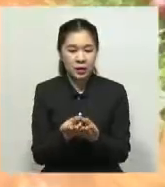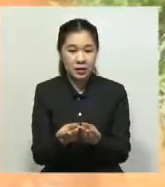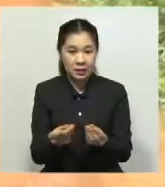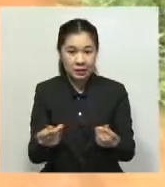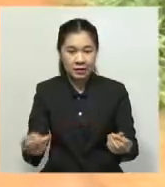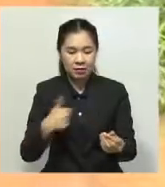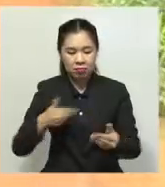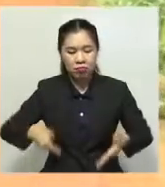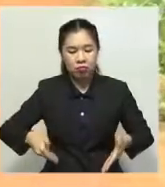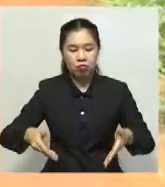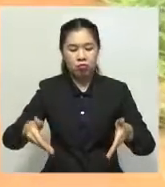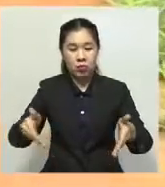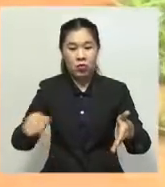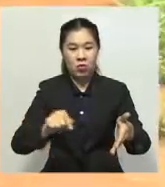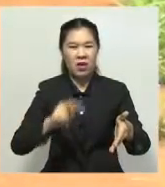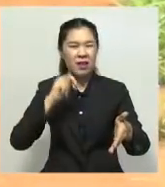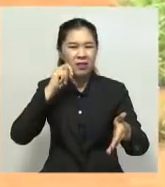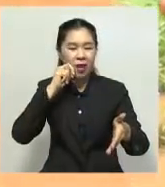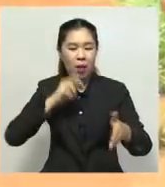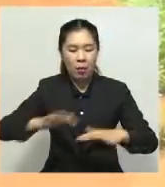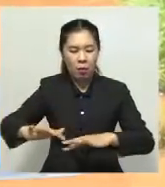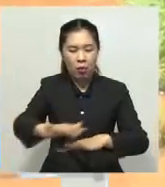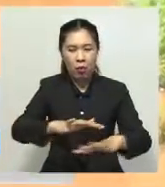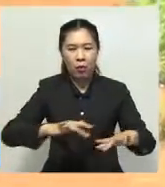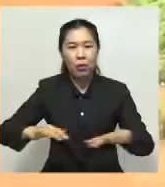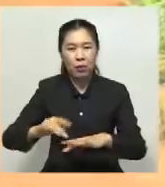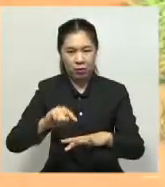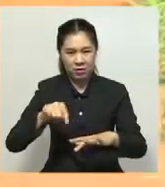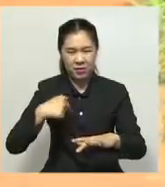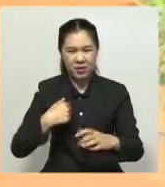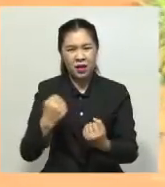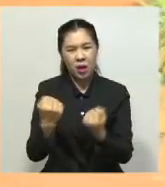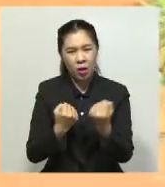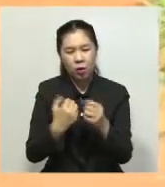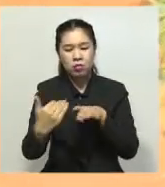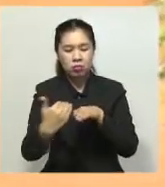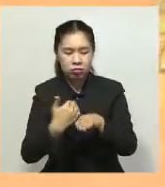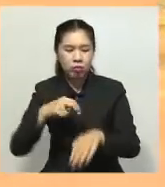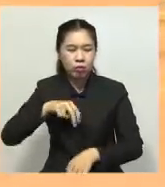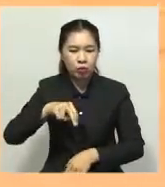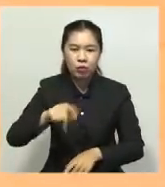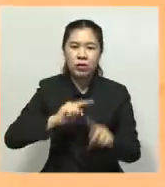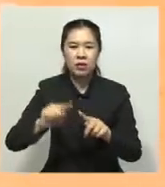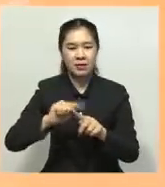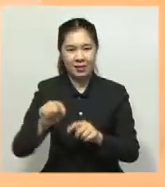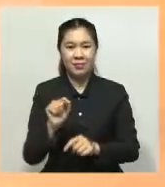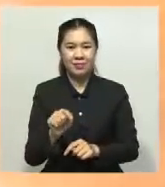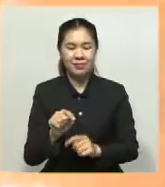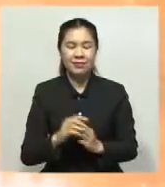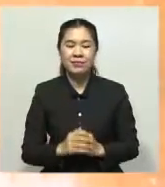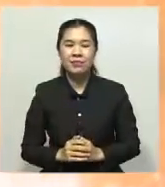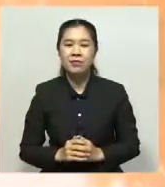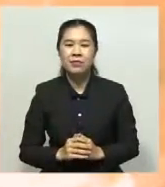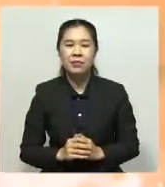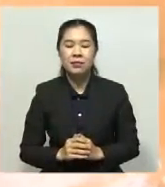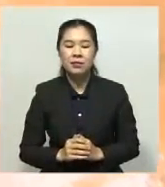จะมีน้ําขึ้นมานะคะซึ่งเป็นทางสัญจรของประชาชนที่อยู่ภายในหมู่บ้านเทพมีชัยค่ะโดย